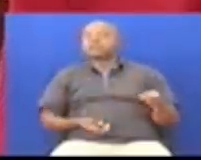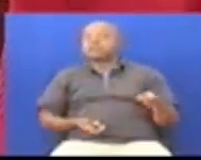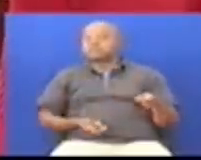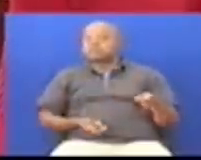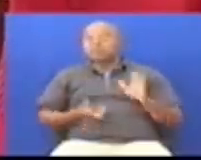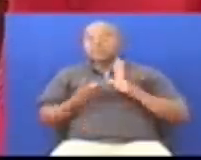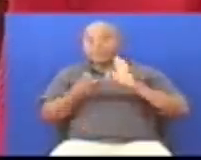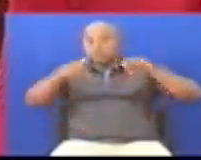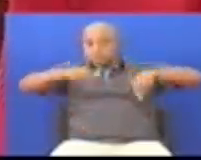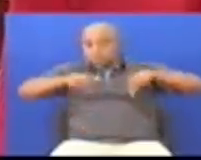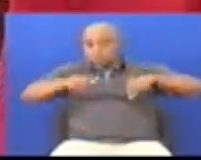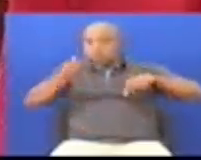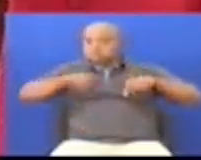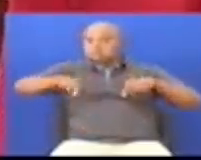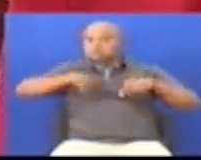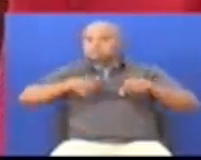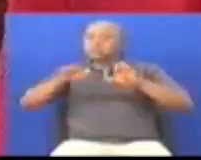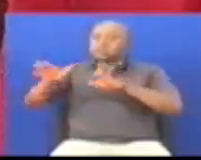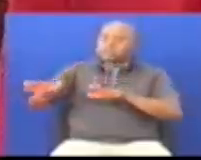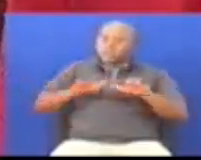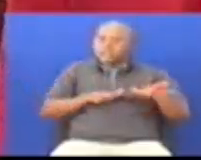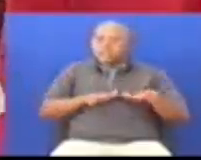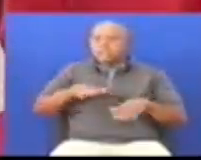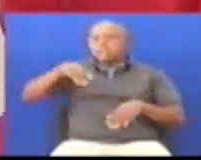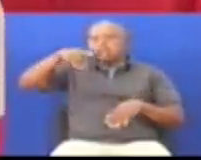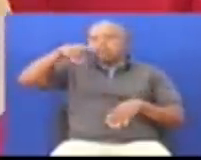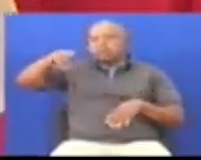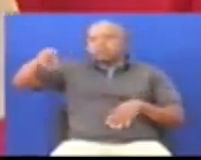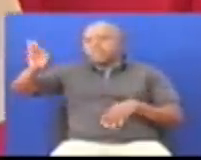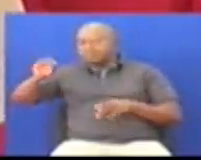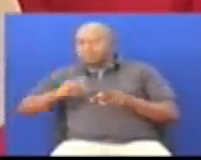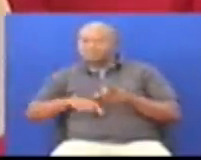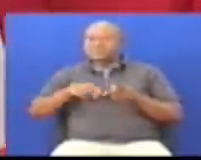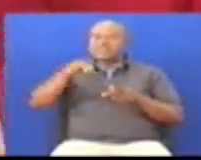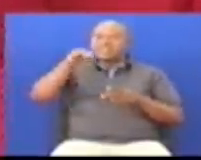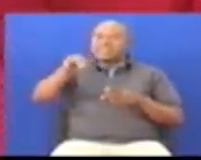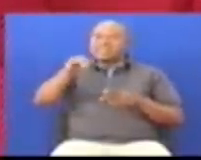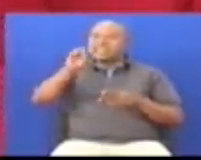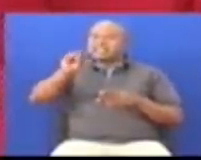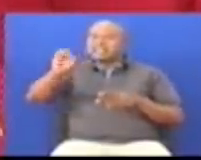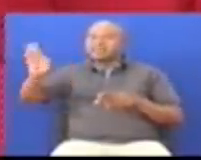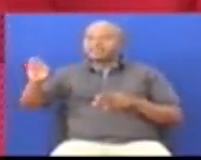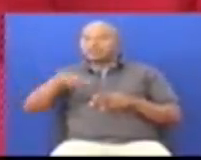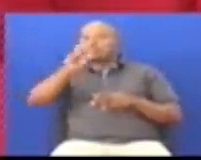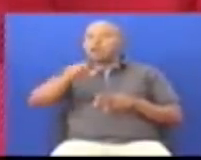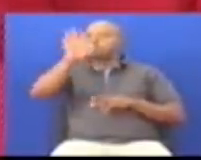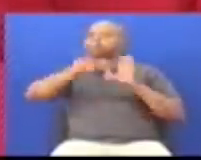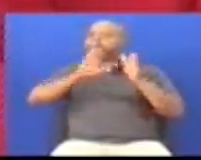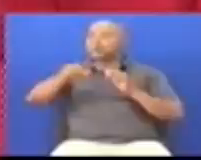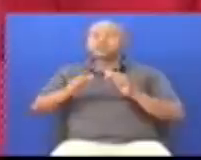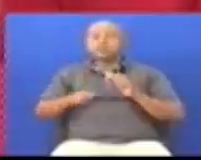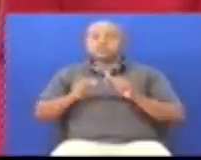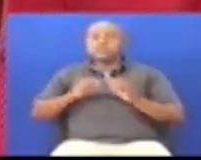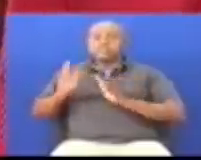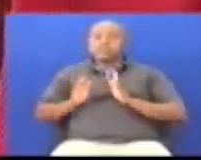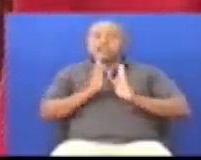Leo hii tunahangaika PPF sijui NSSF za zamani, mnaita watu